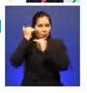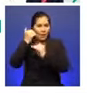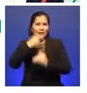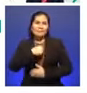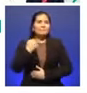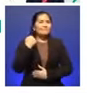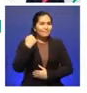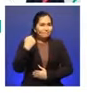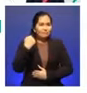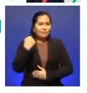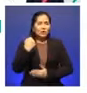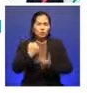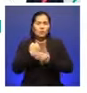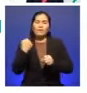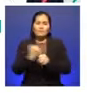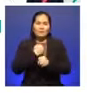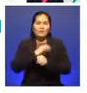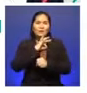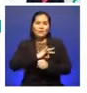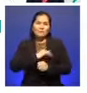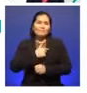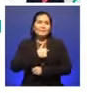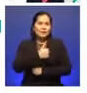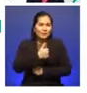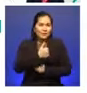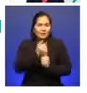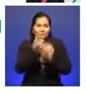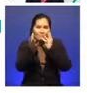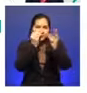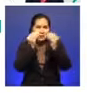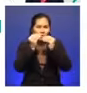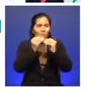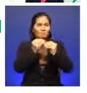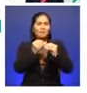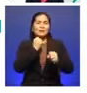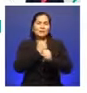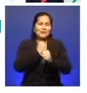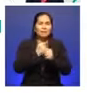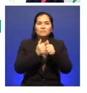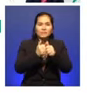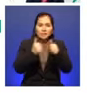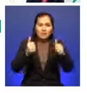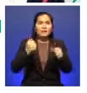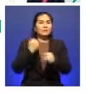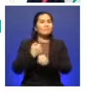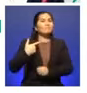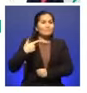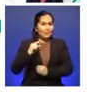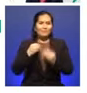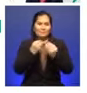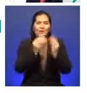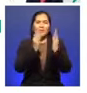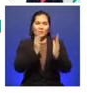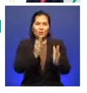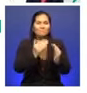ใจและเป็นการฝึกจิตใจให้อ่อนโยนเรียนรู้ที่จะปฏิบัติสิ่งดีๆสิ่งที่มีประโยชน์ให้กับเพื่อนม